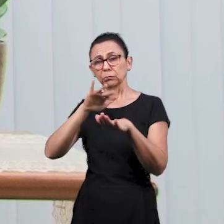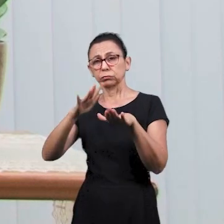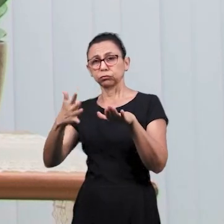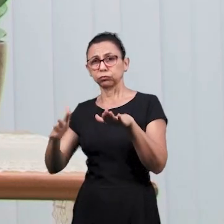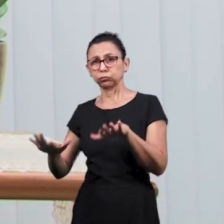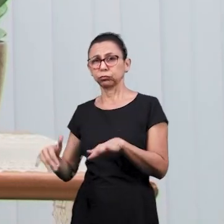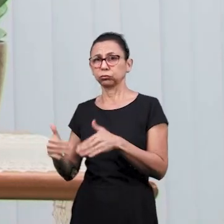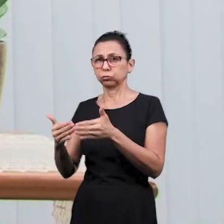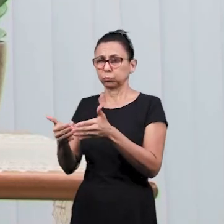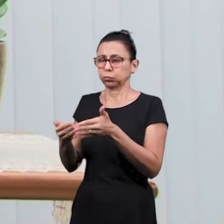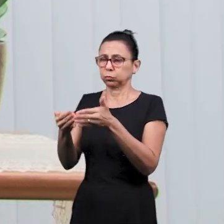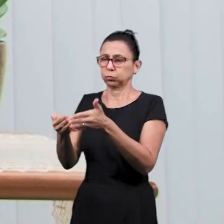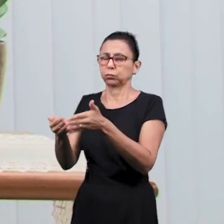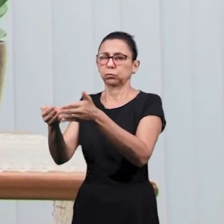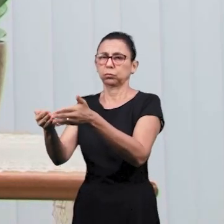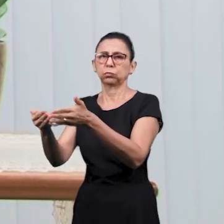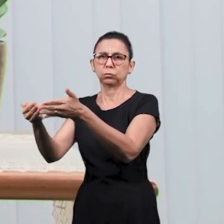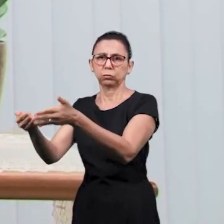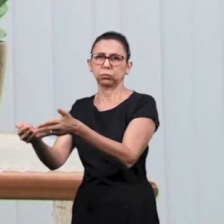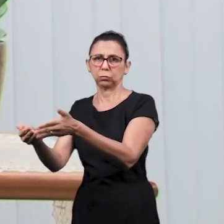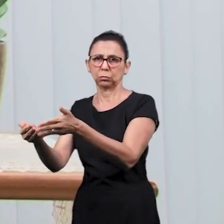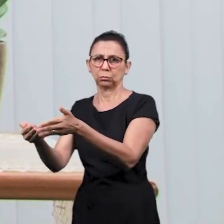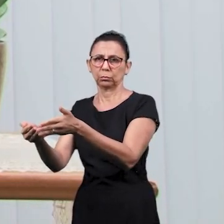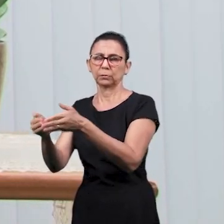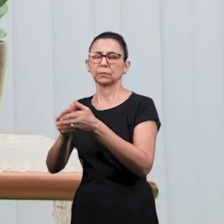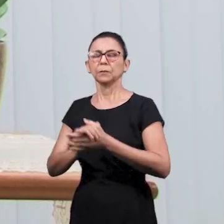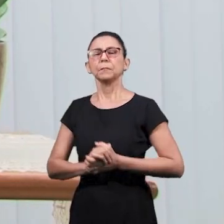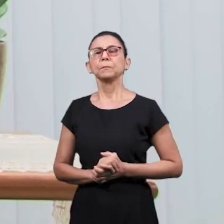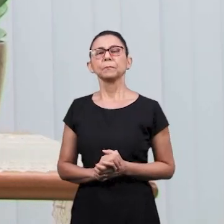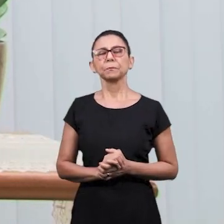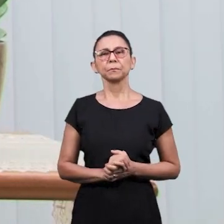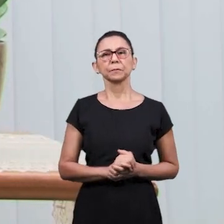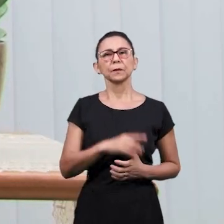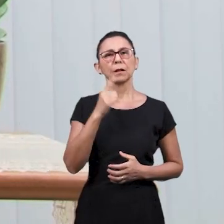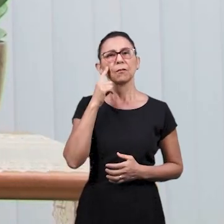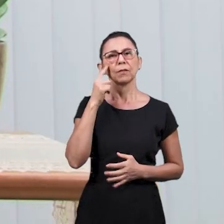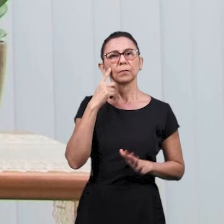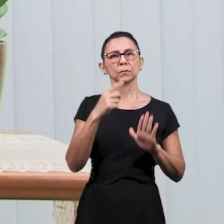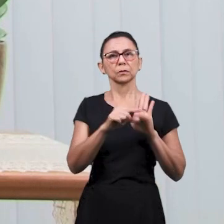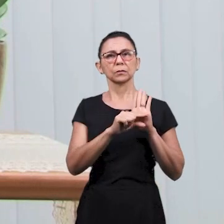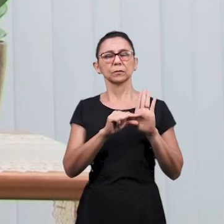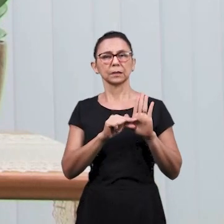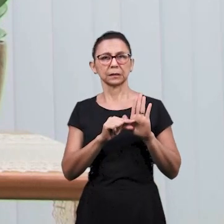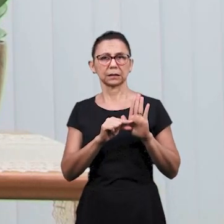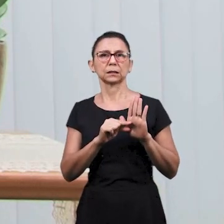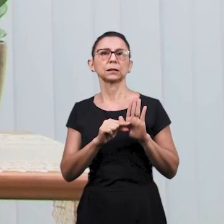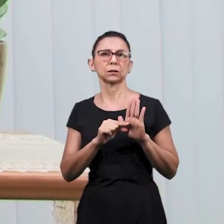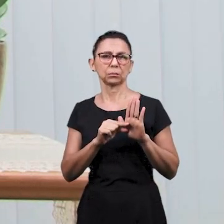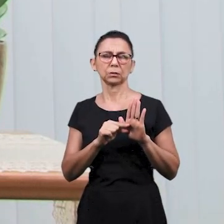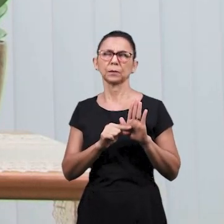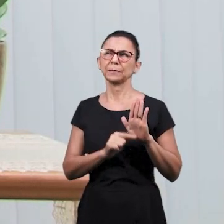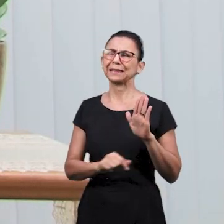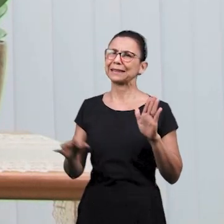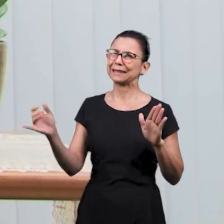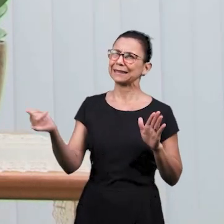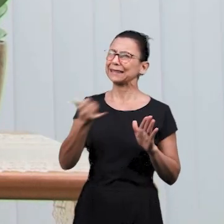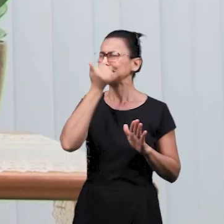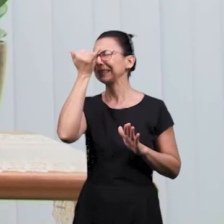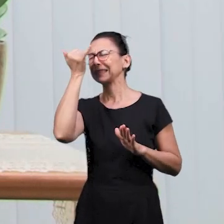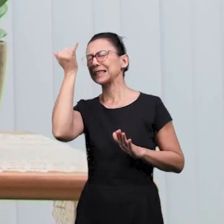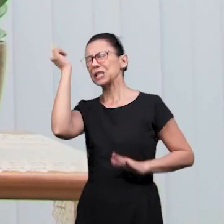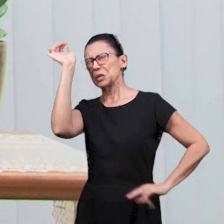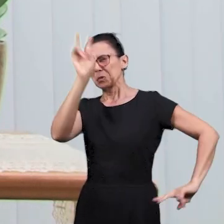согласно наказу Иисуса, а Он остался на суше и молился. И